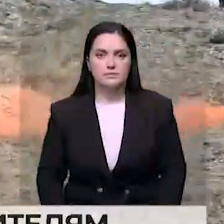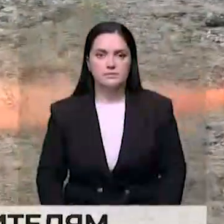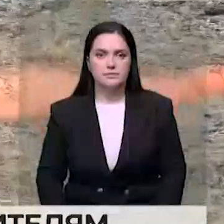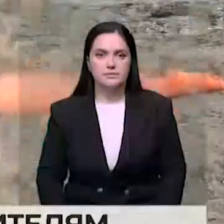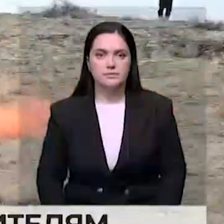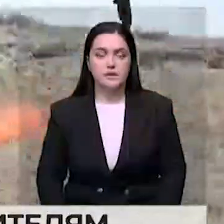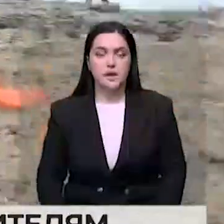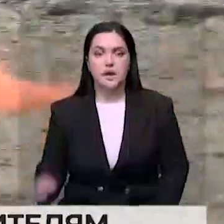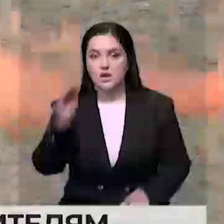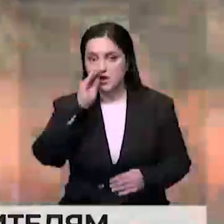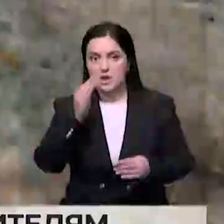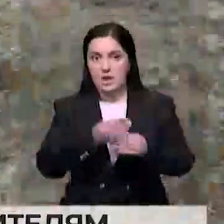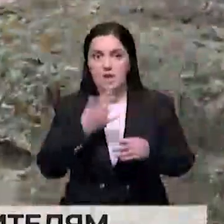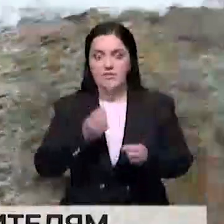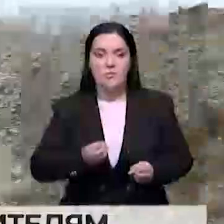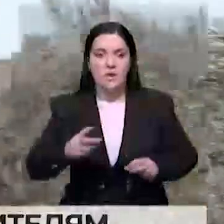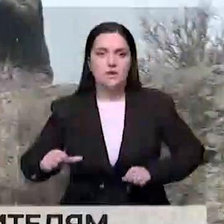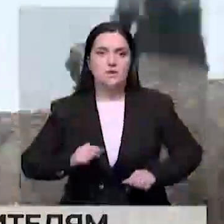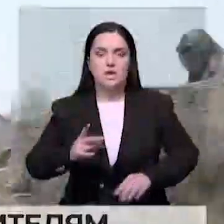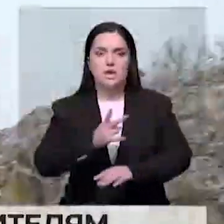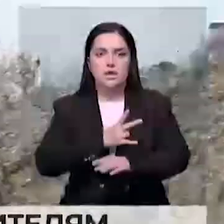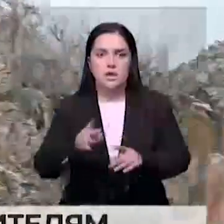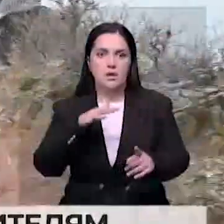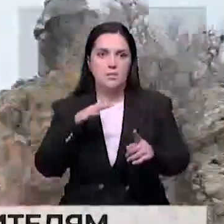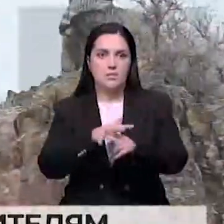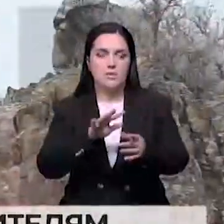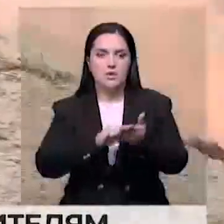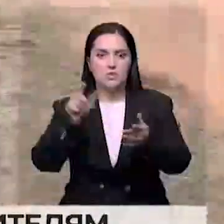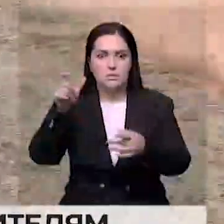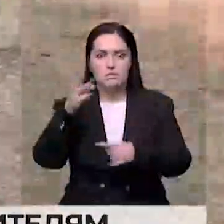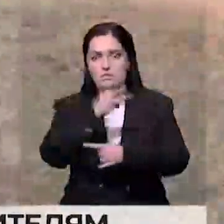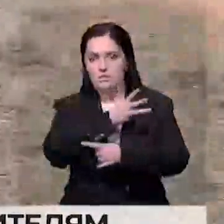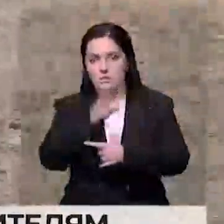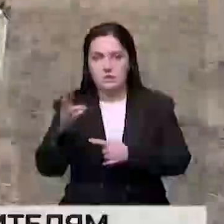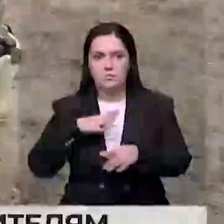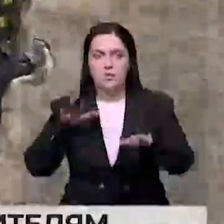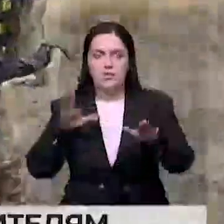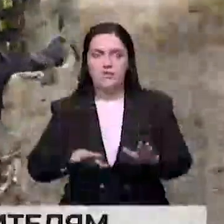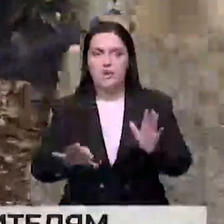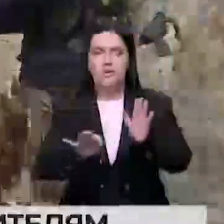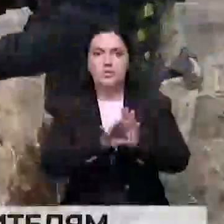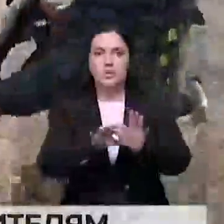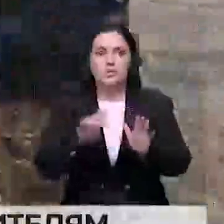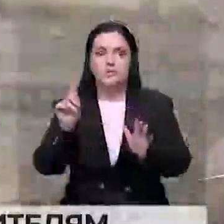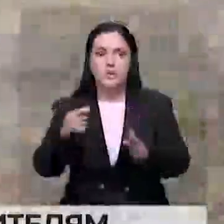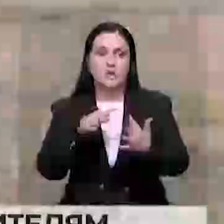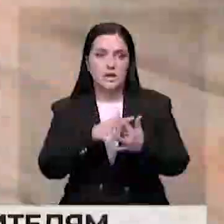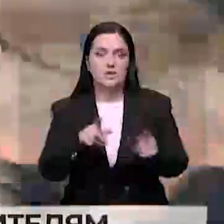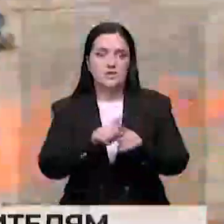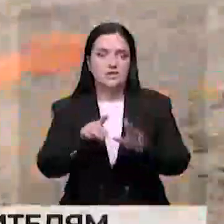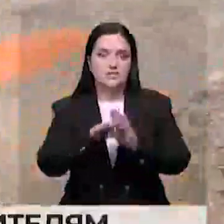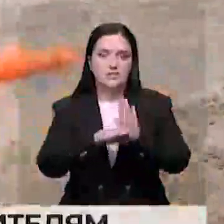Желая скрыть свои преступления, террористы атаковали группу журналистов, освещавших события в зоне военного конфликта. По такому